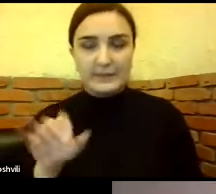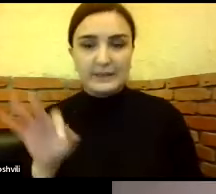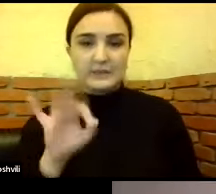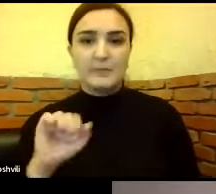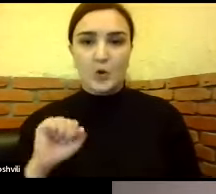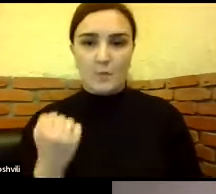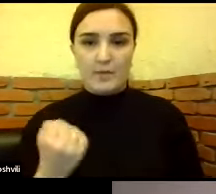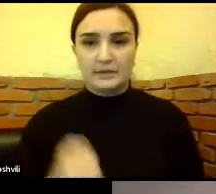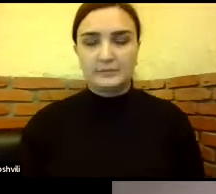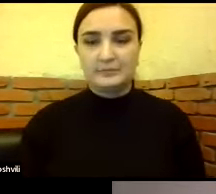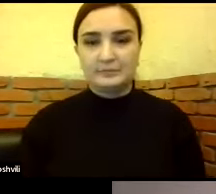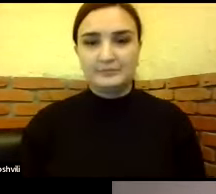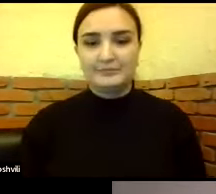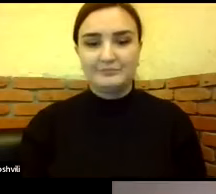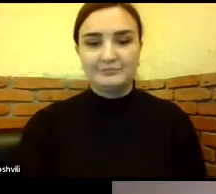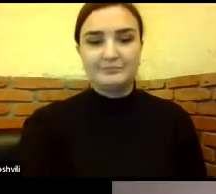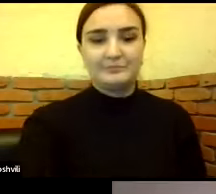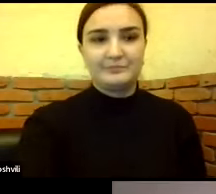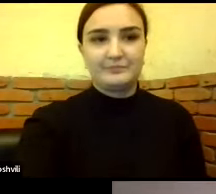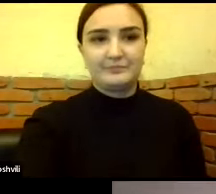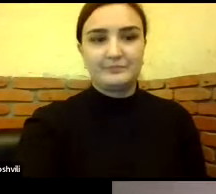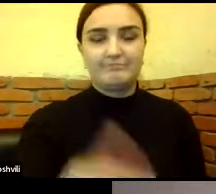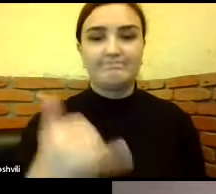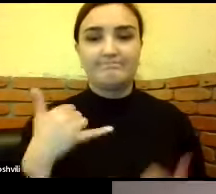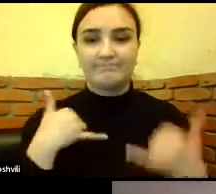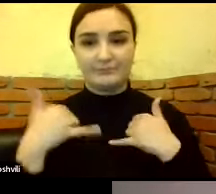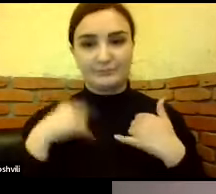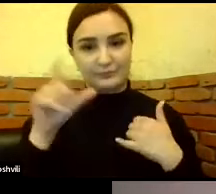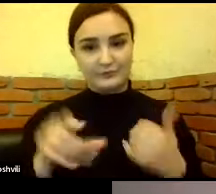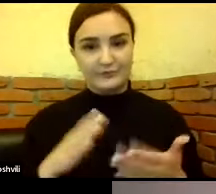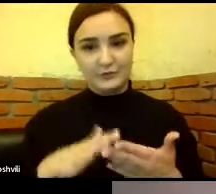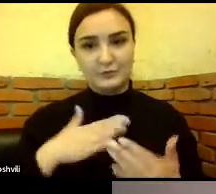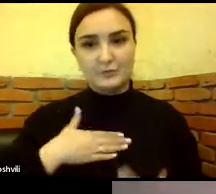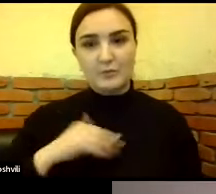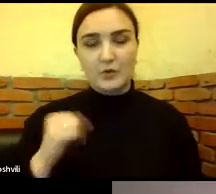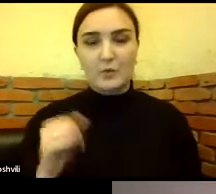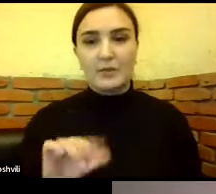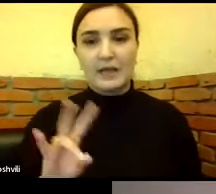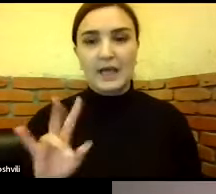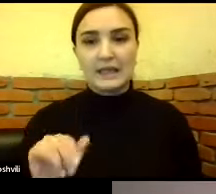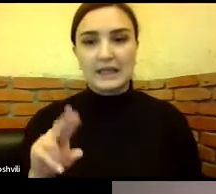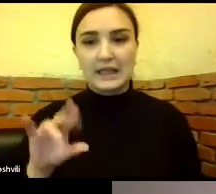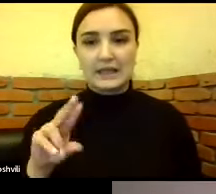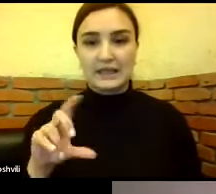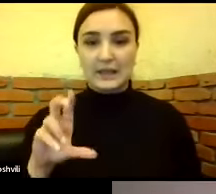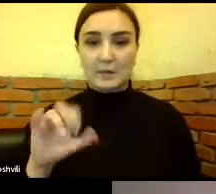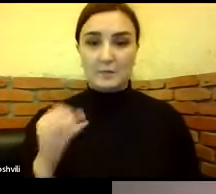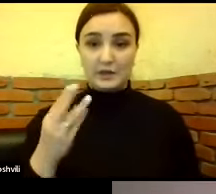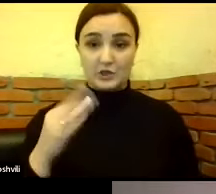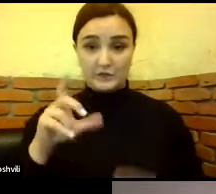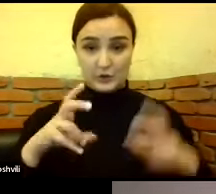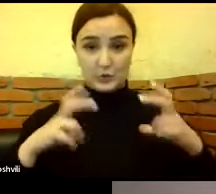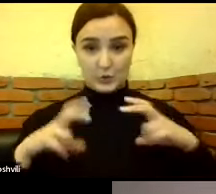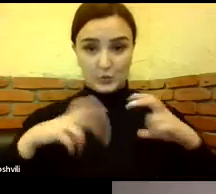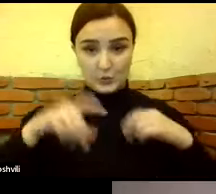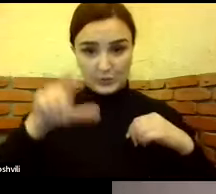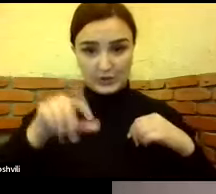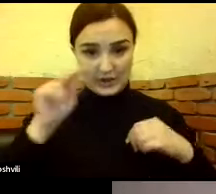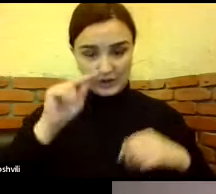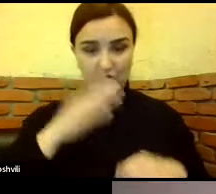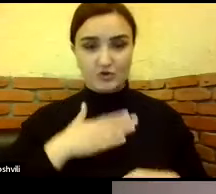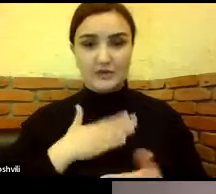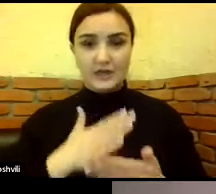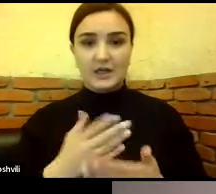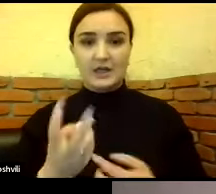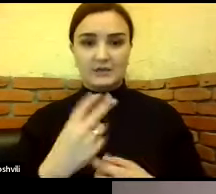მეგობარიც ფაქტობრივად. დღეს სტუმარი არის ჩემი მეგობარი ანანო დიდებაშვილი, სტუდენტი. ძალიან მიხარია, რომ ჩვენთან ხარ და